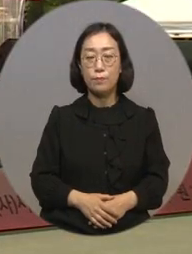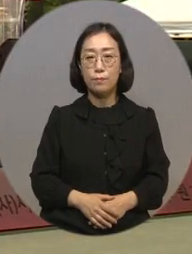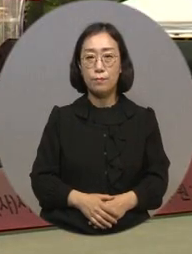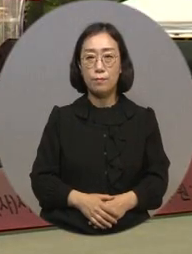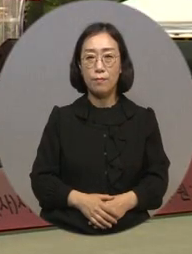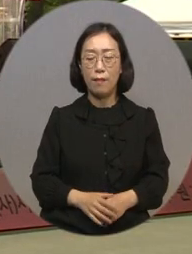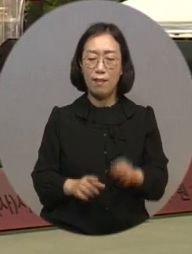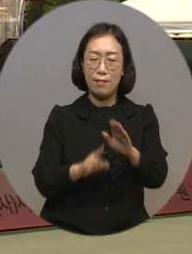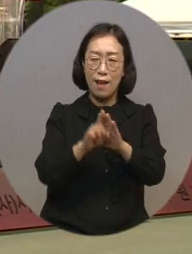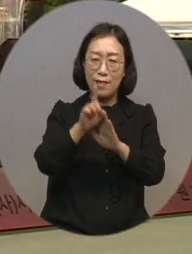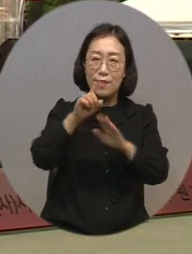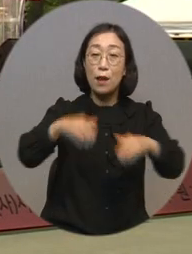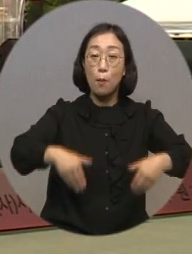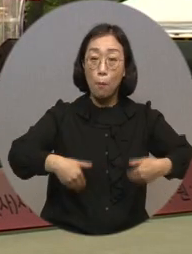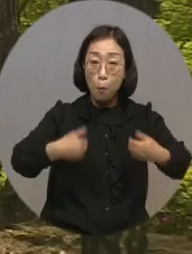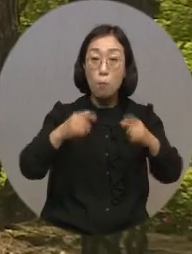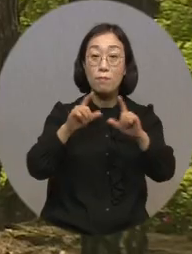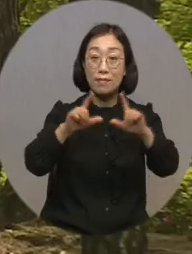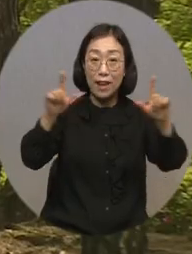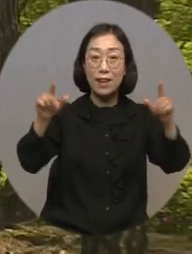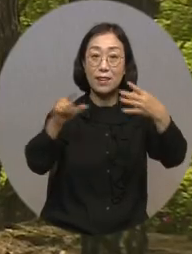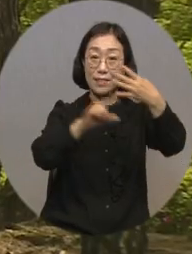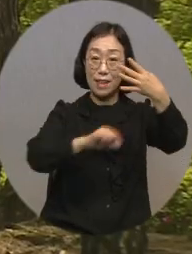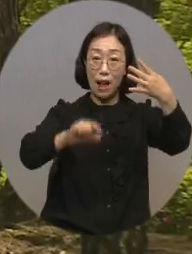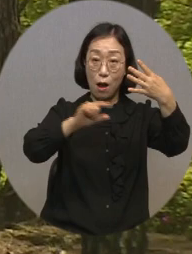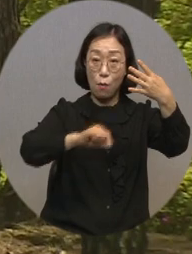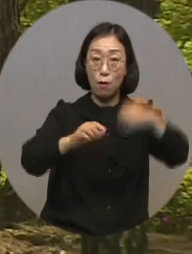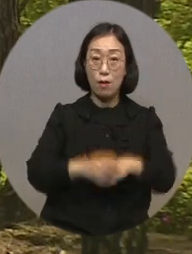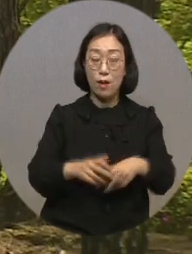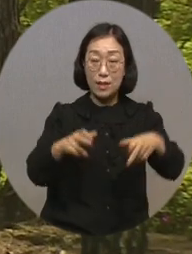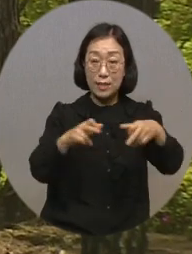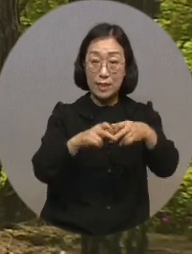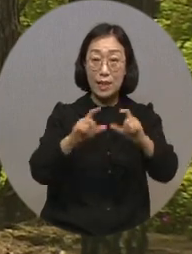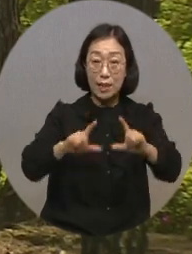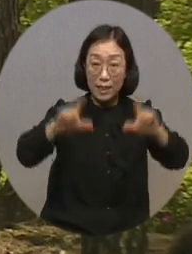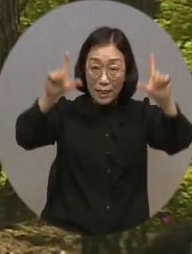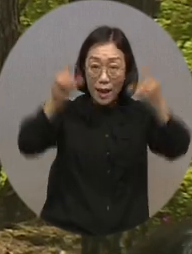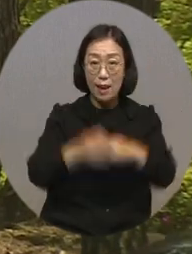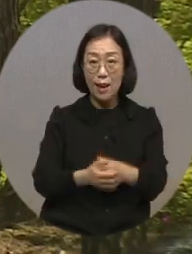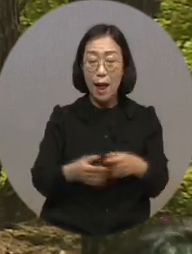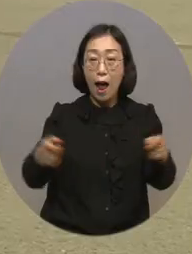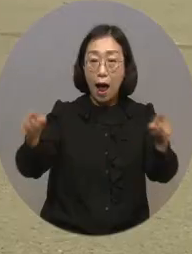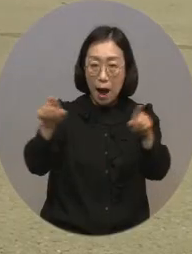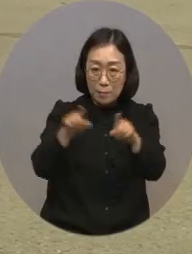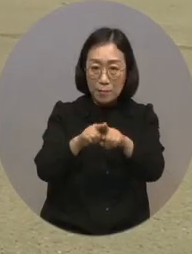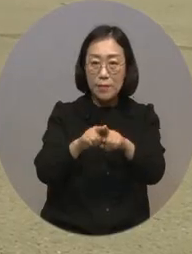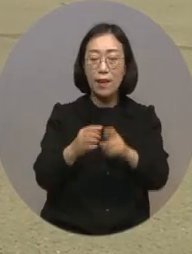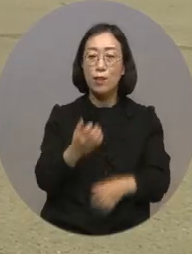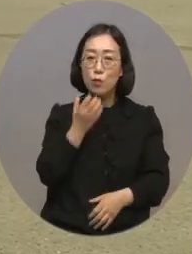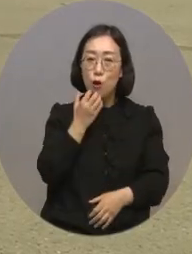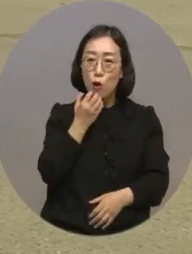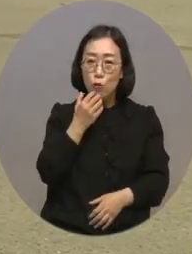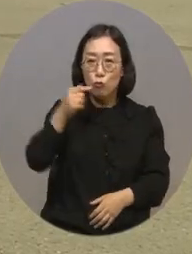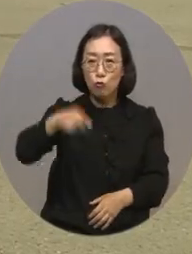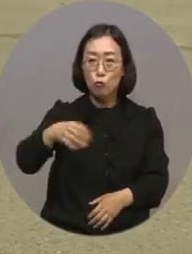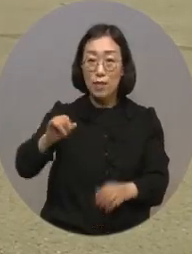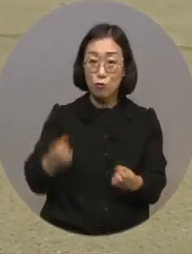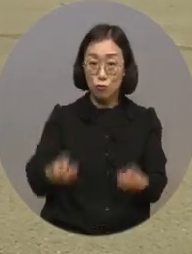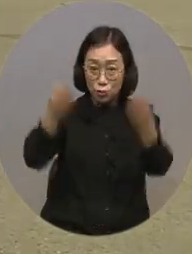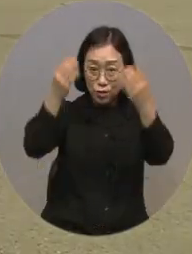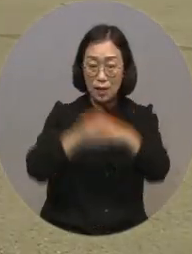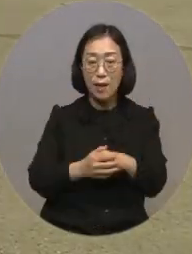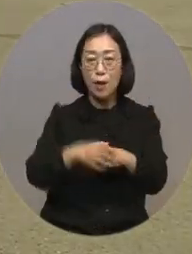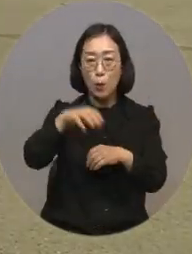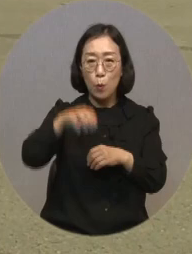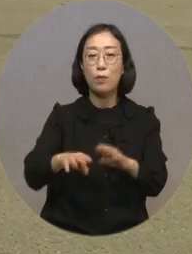완연한 봄 날씨가 이어지고 있는 4월. 장애인의 날을 기념해 동행 서울누리축제가 서울 여의도공원 문화의